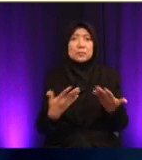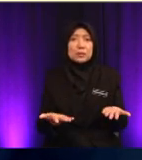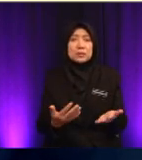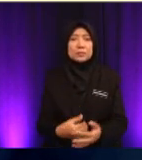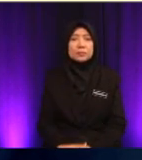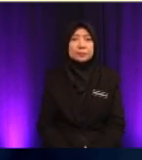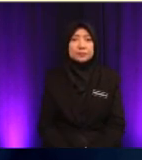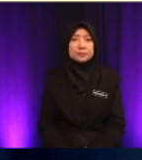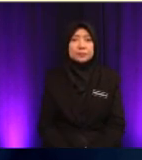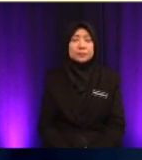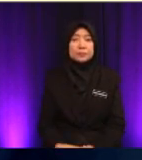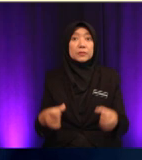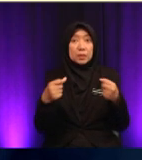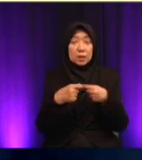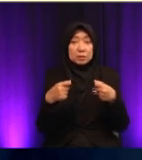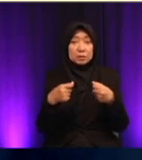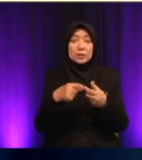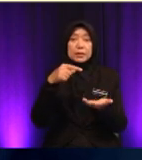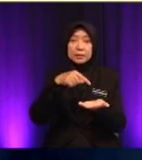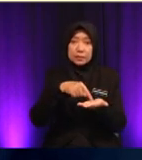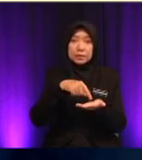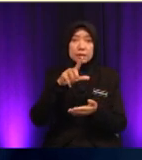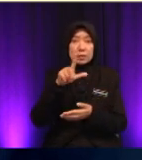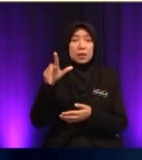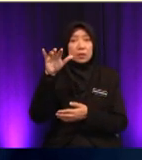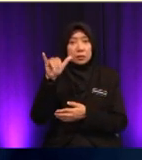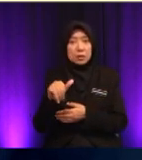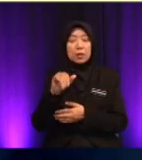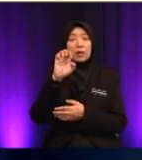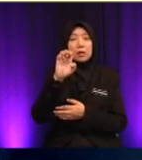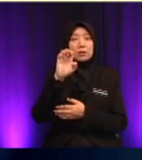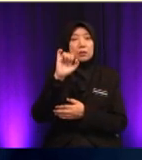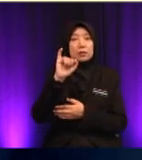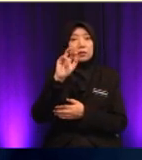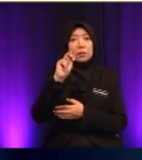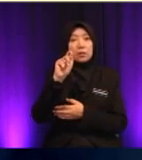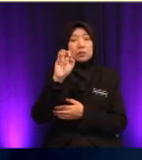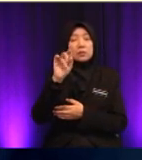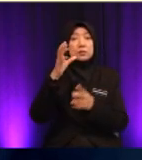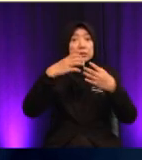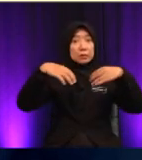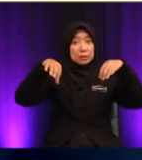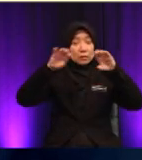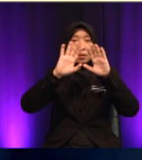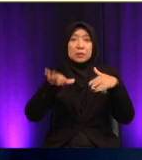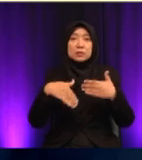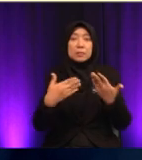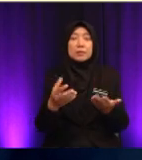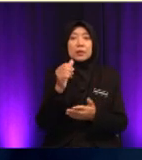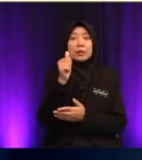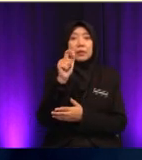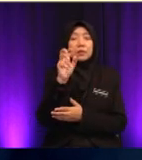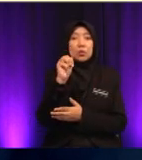foto electric Oke ini yang diceritakan oleh Einstein dimana gelombang cahaya menyebabkan atom itu bergetar dan